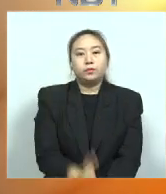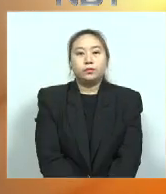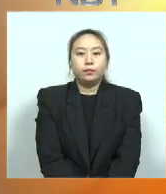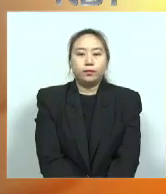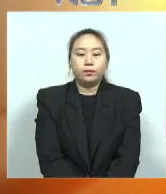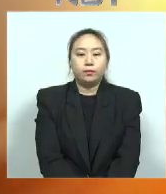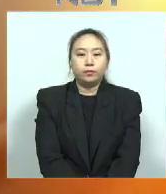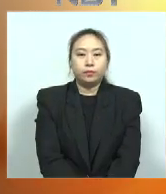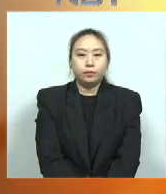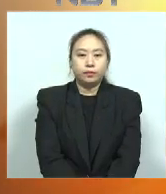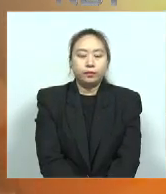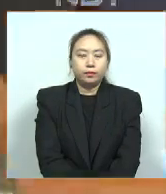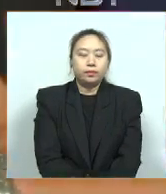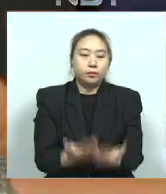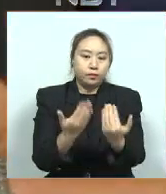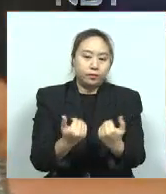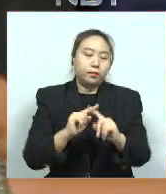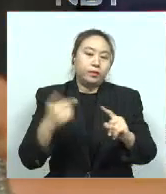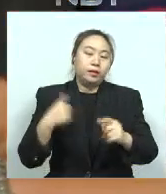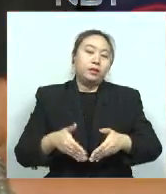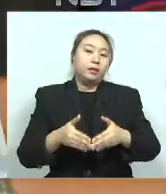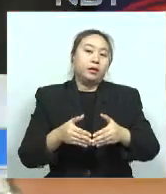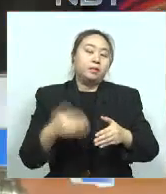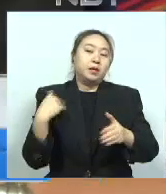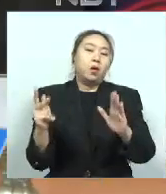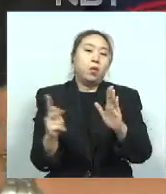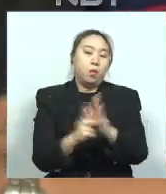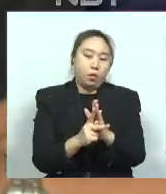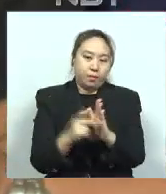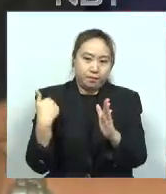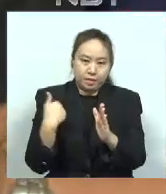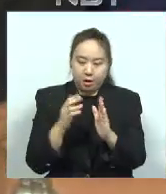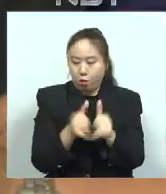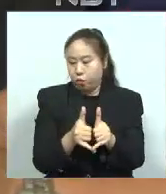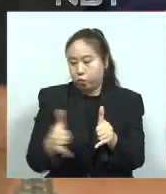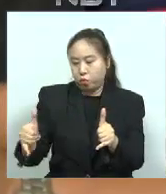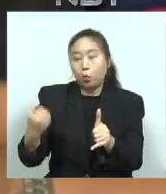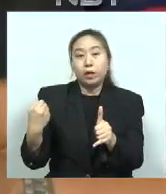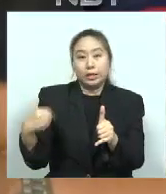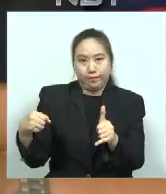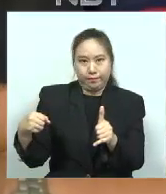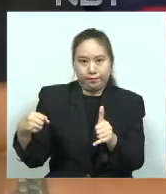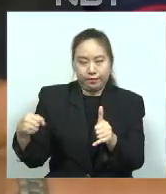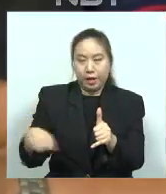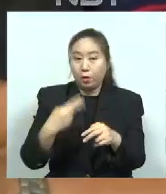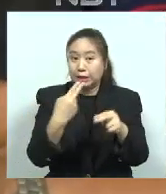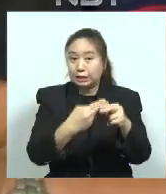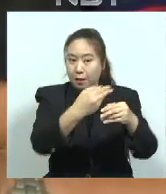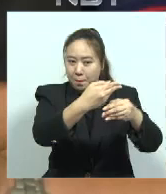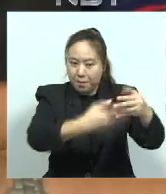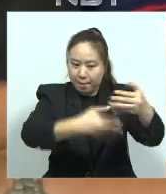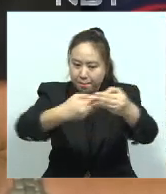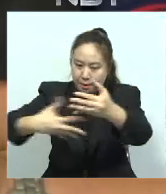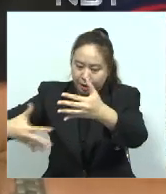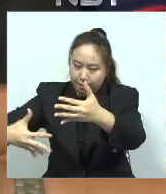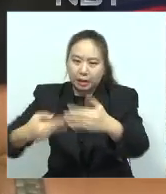ค่ะ แต่เราได้ตั้งกติกากันว่า10คนเนี่ยจะต้องหารายชื่อโดยพยายามดูราย